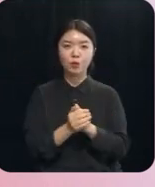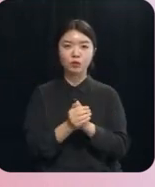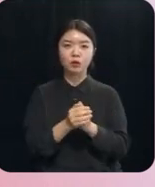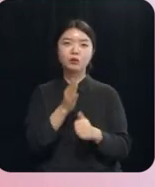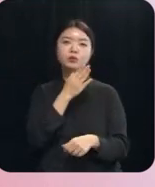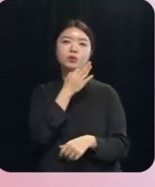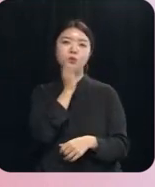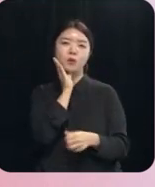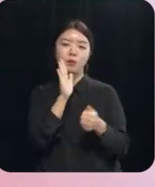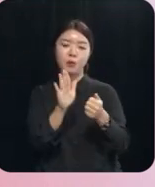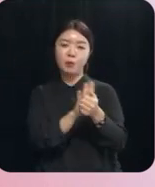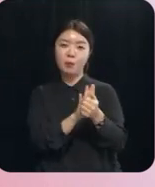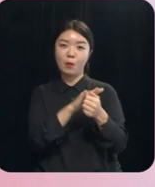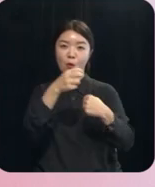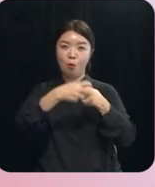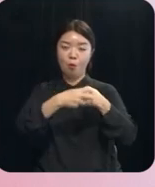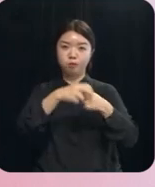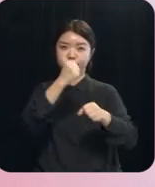공공요양병원을 만들어서